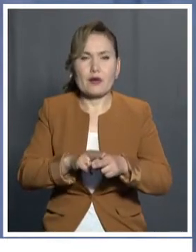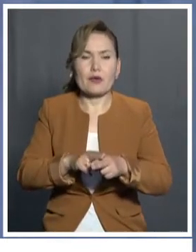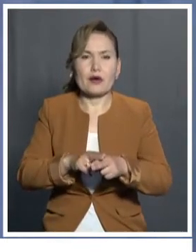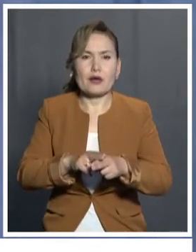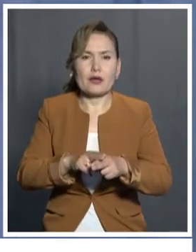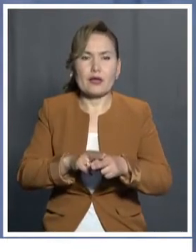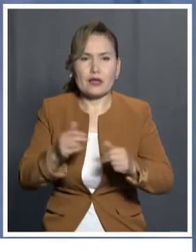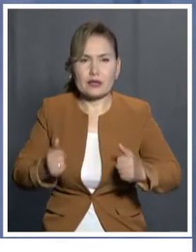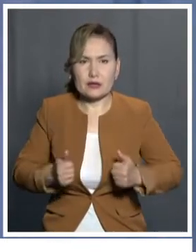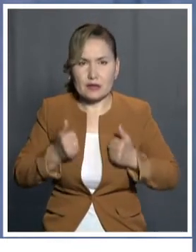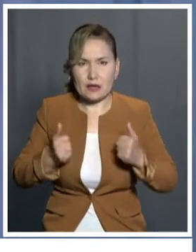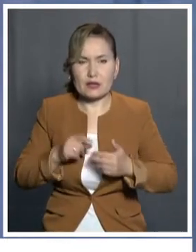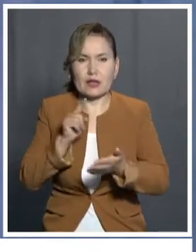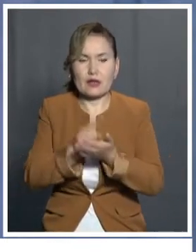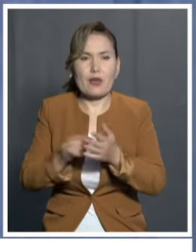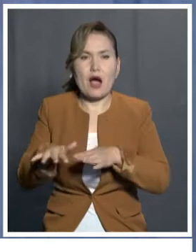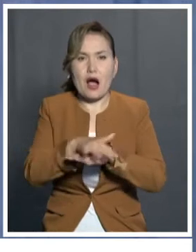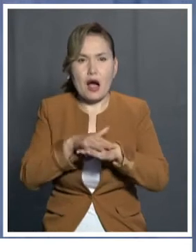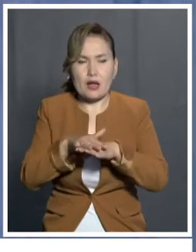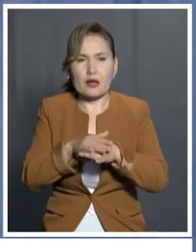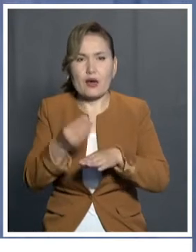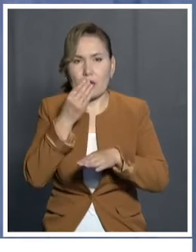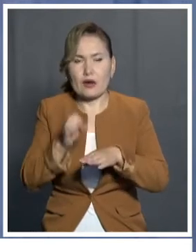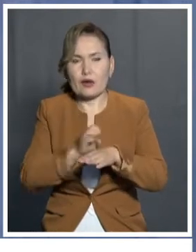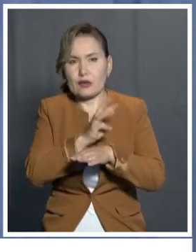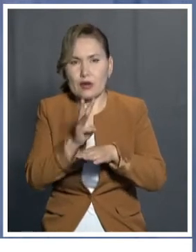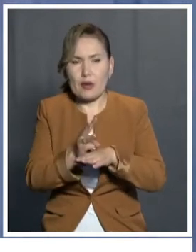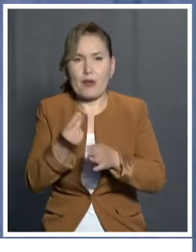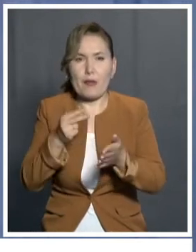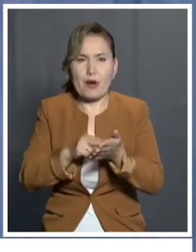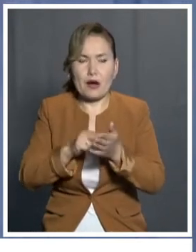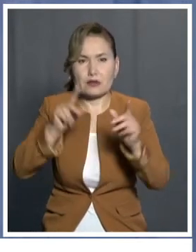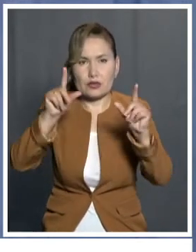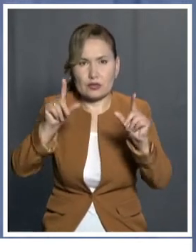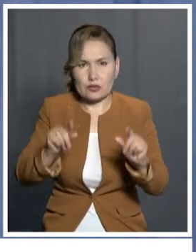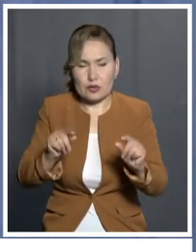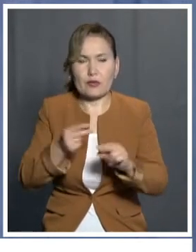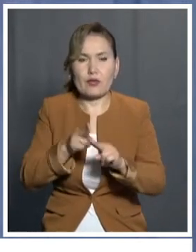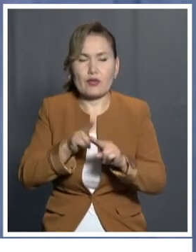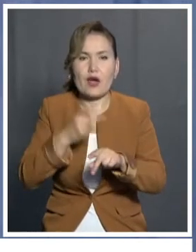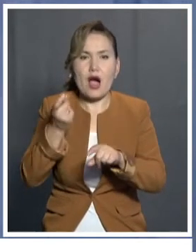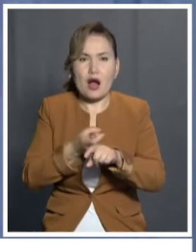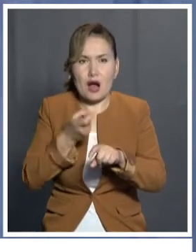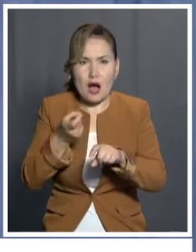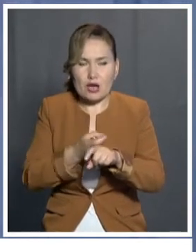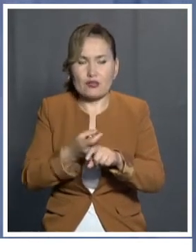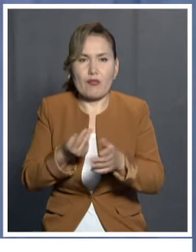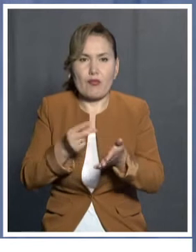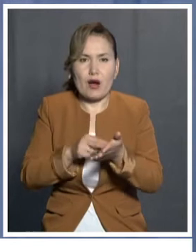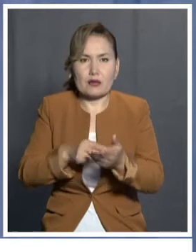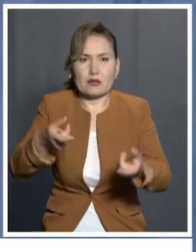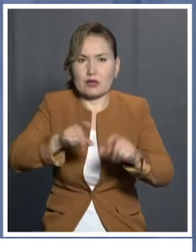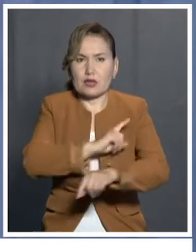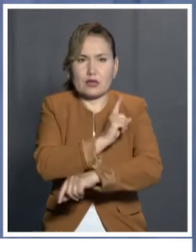да, халықты қамтамасыз ету үшін ішкі нарықтағы картопты ұстай алмады. Атап айтқанда,